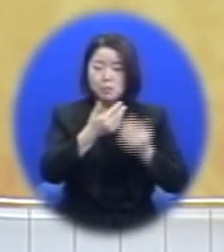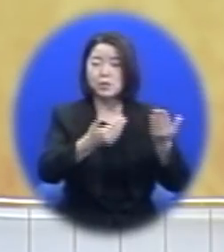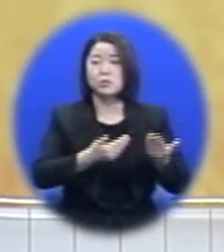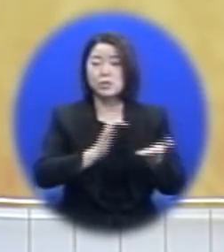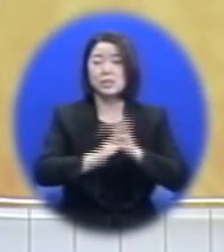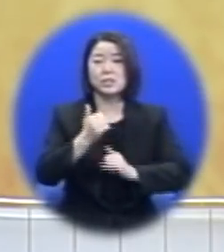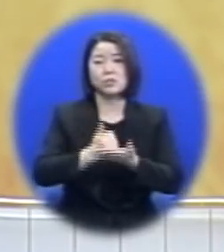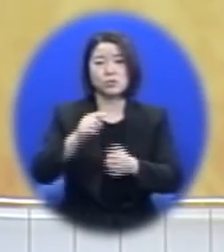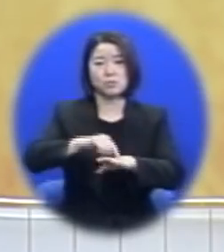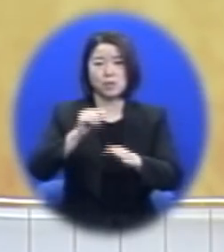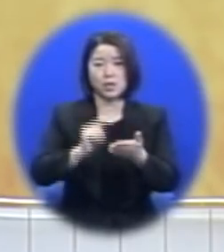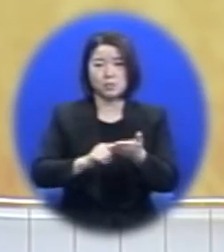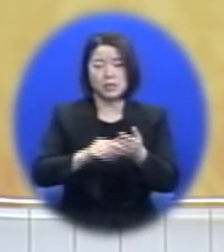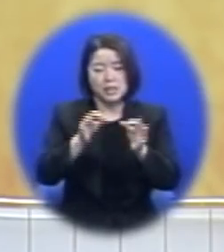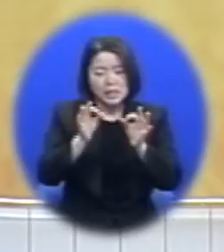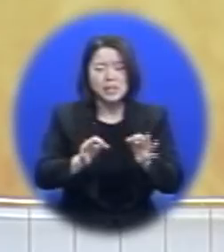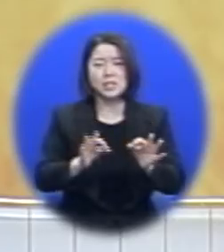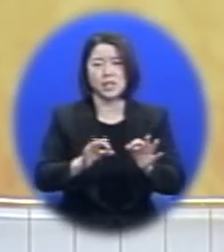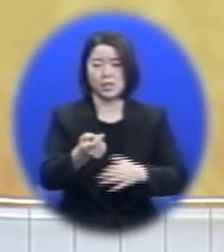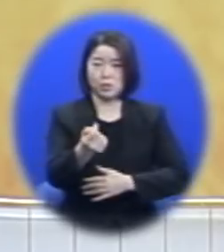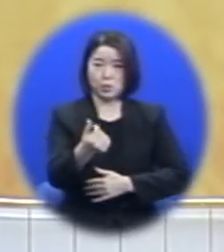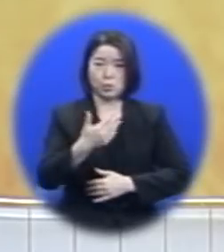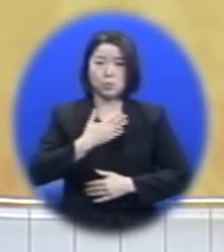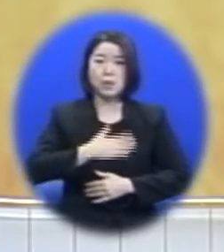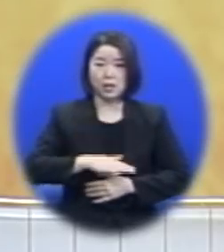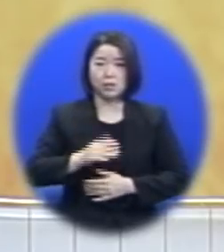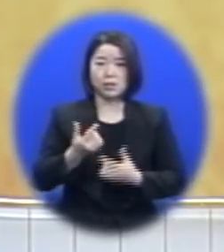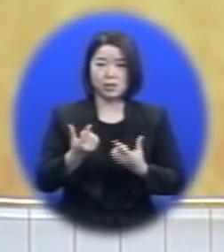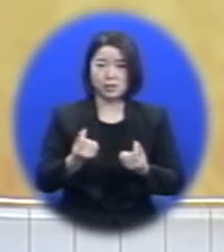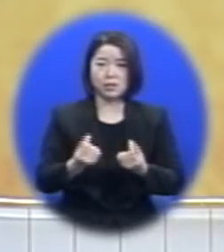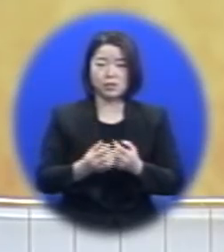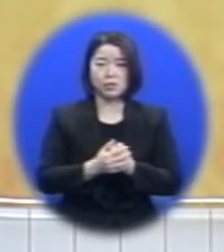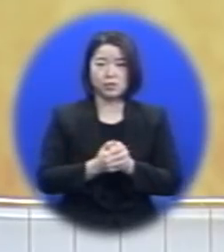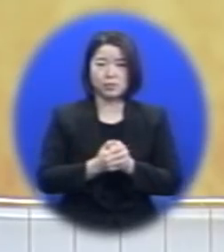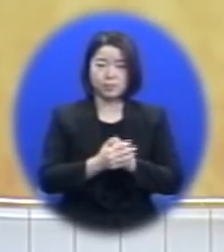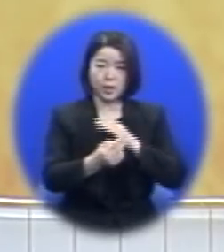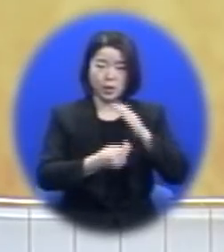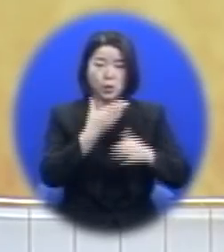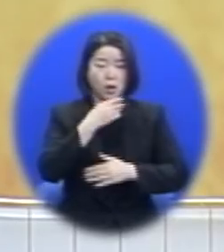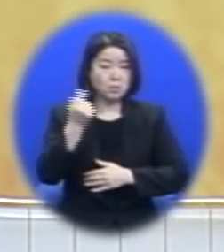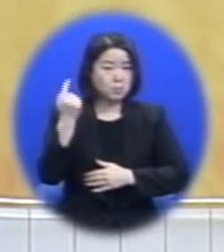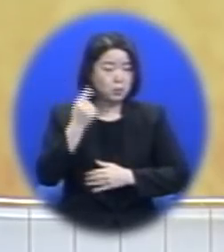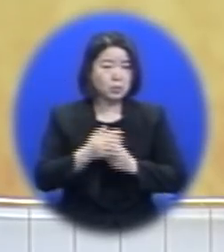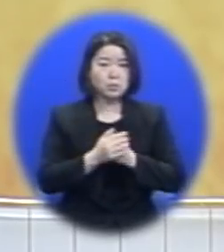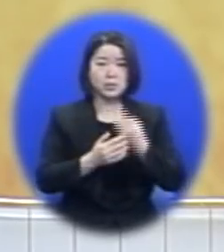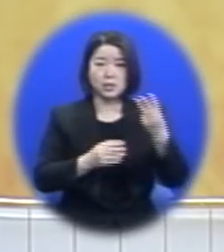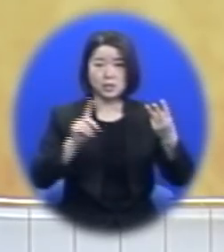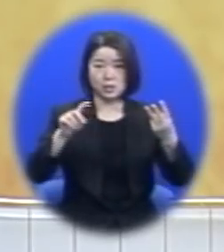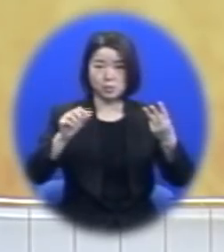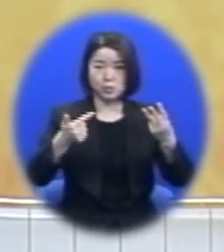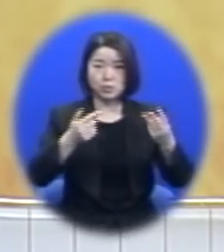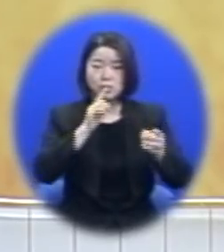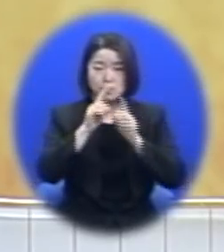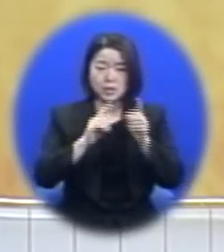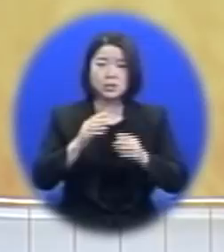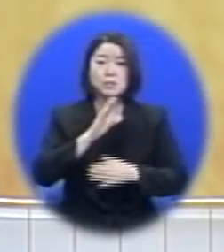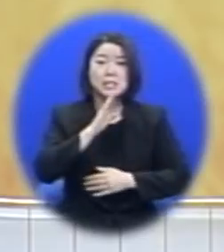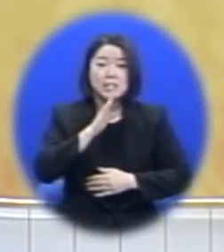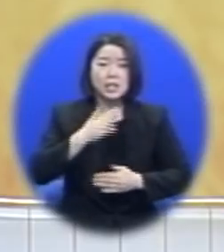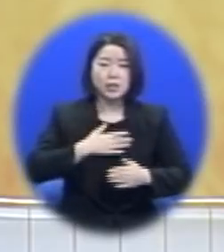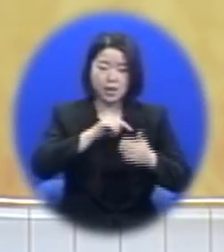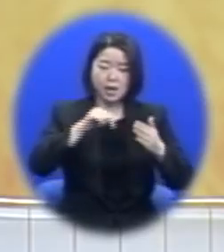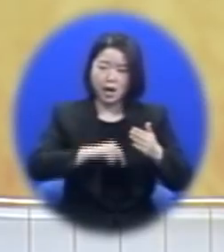마음을 이제야 조금 알 수 있었습니다. 요한복음 3장 16절 말씀이 실제로 내 안으로